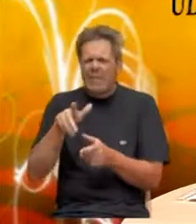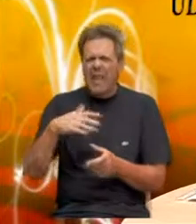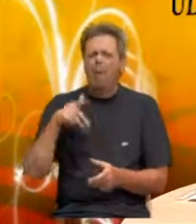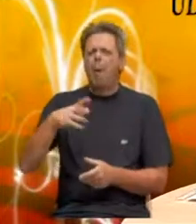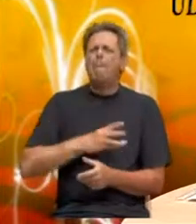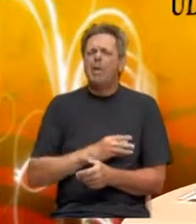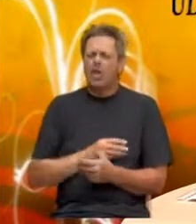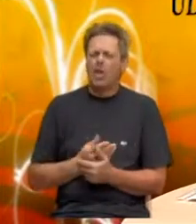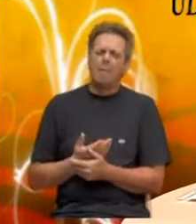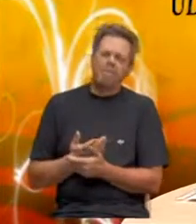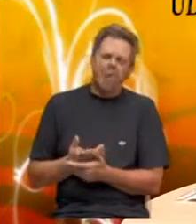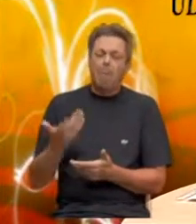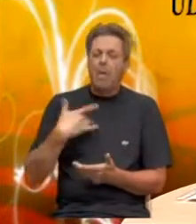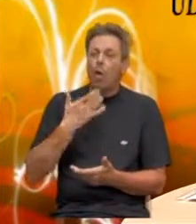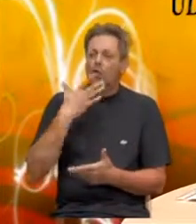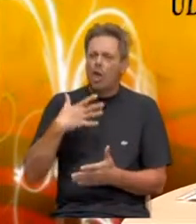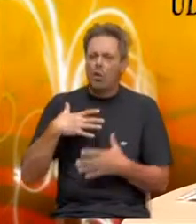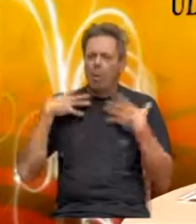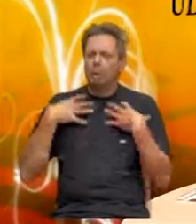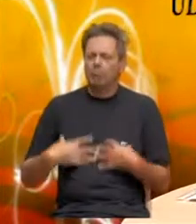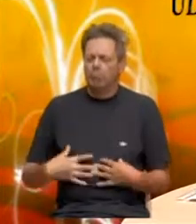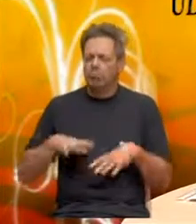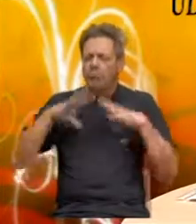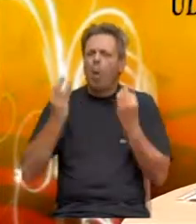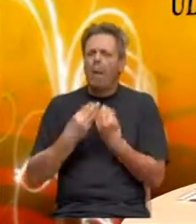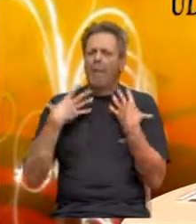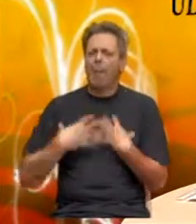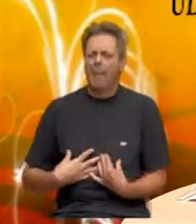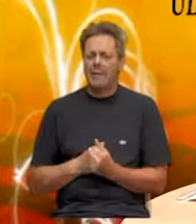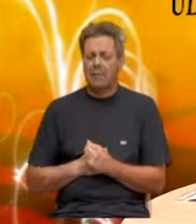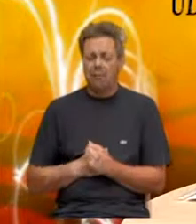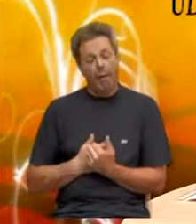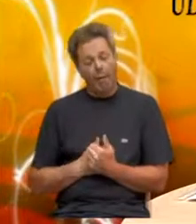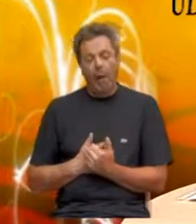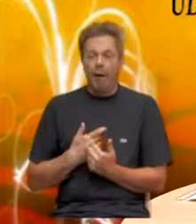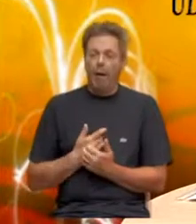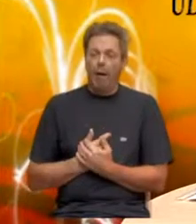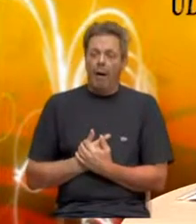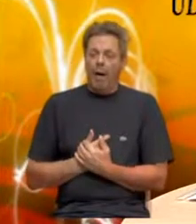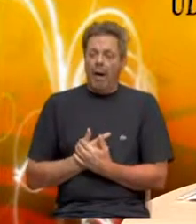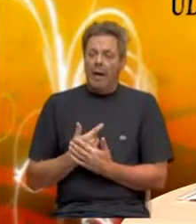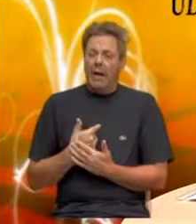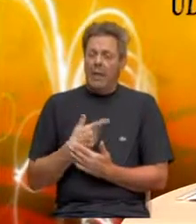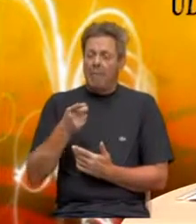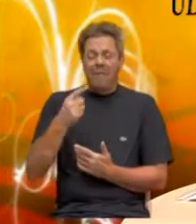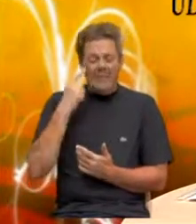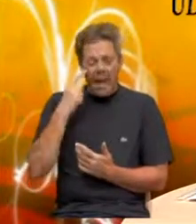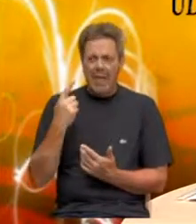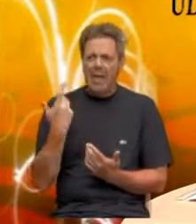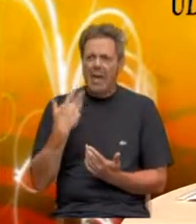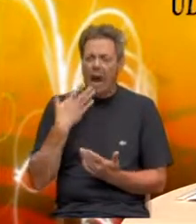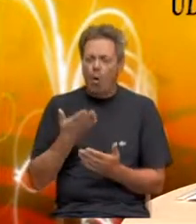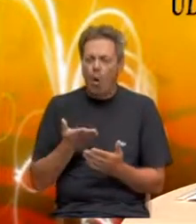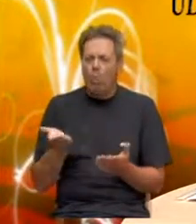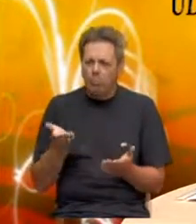u stvari oštećujemo cijeli organizam. E sad, da bi mi, evo, dragi gledatelji, da bi vi znali kako izbjeći